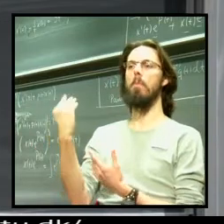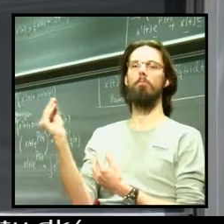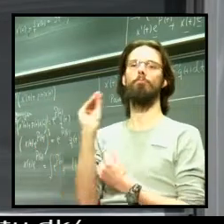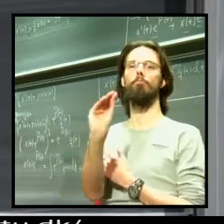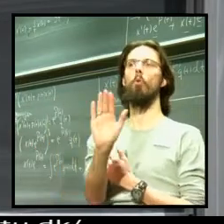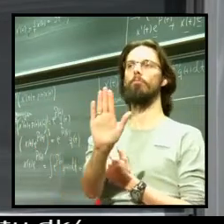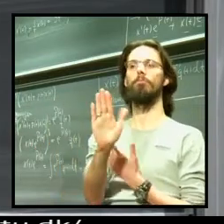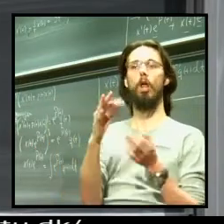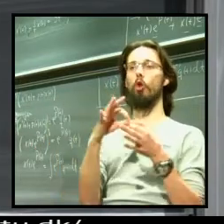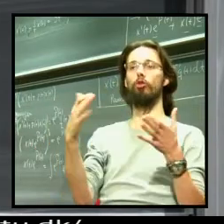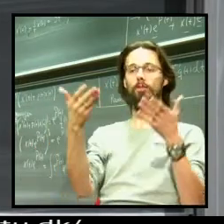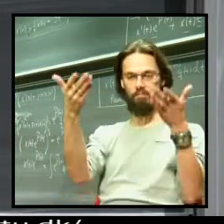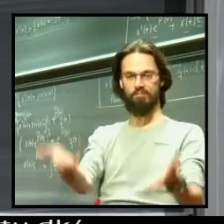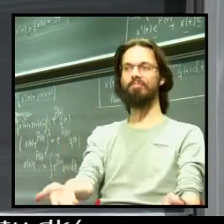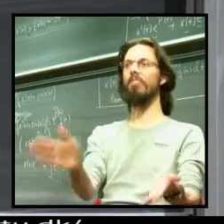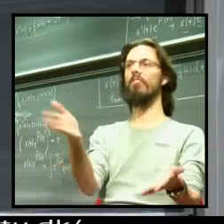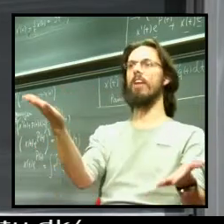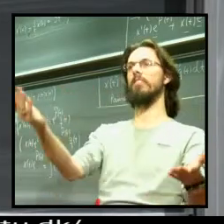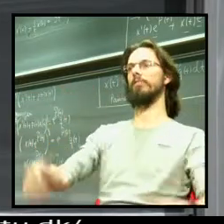Så står løsningen der. Bum, færdig.